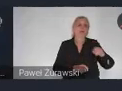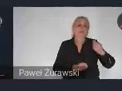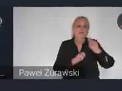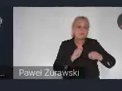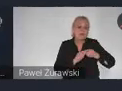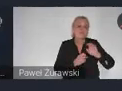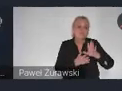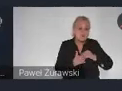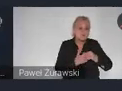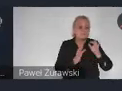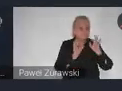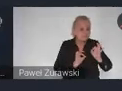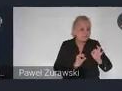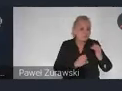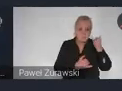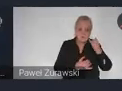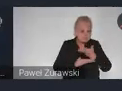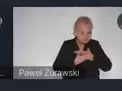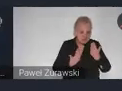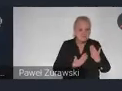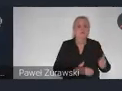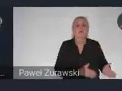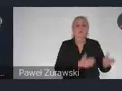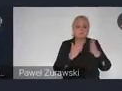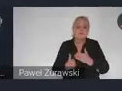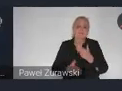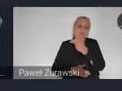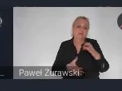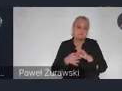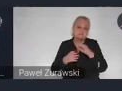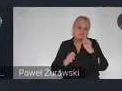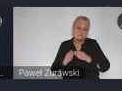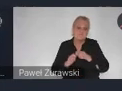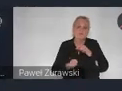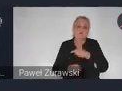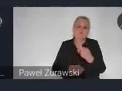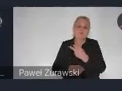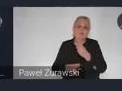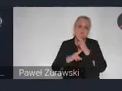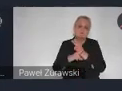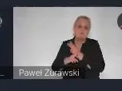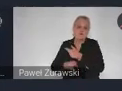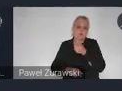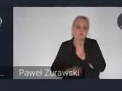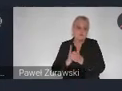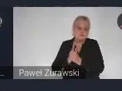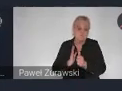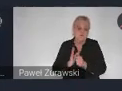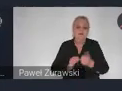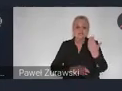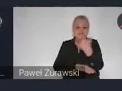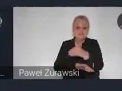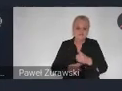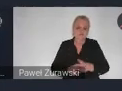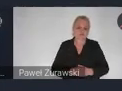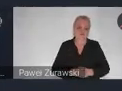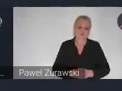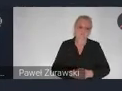w formalną jest ona dokonywana przez dwóch niezależnych ekspertów zewnętrznych